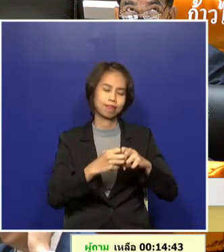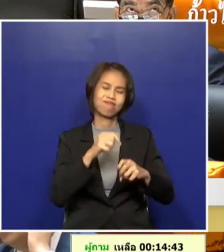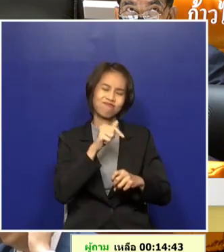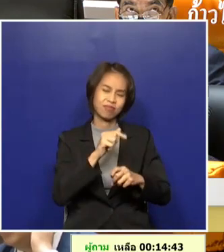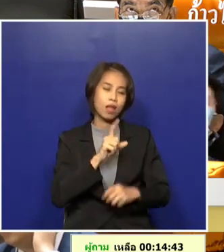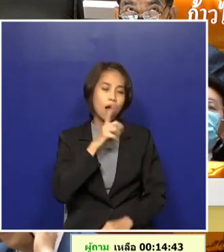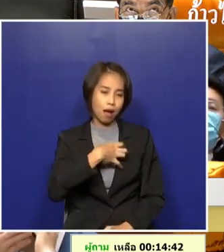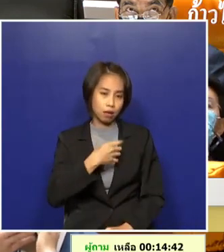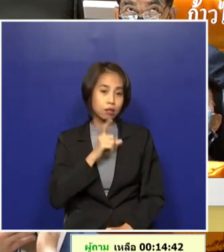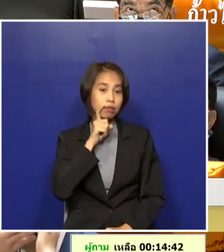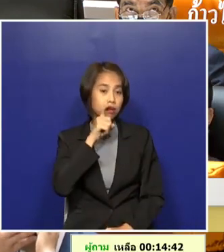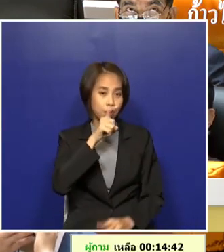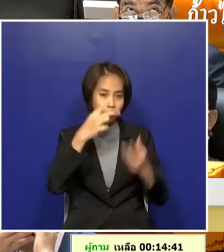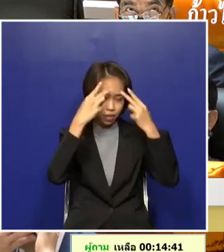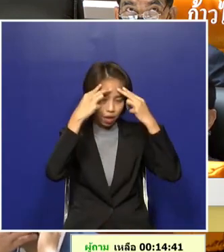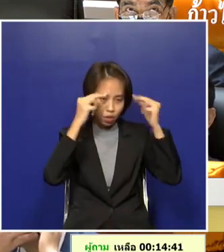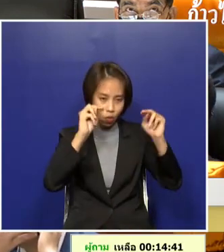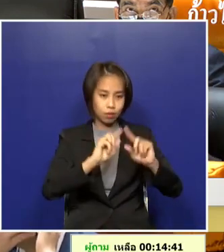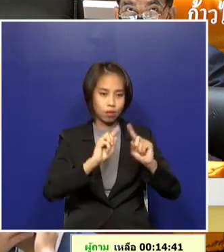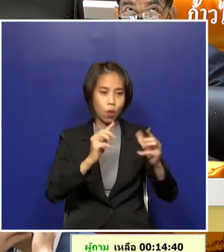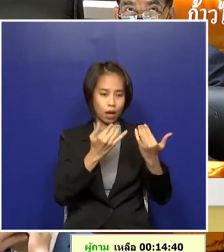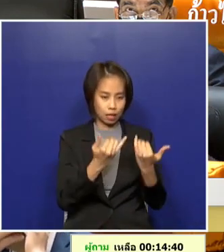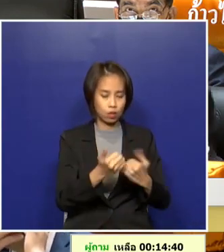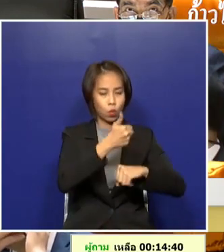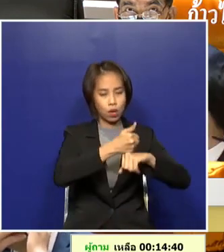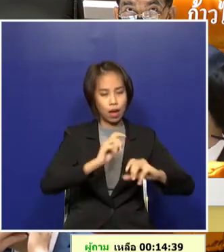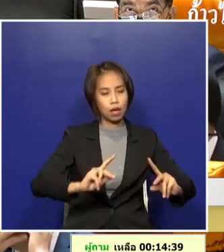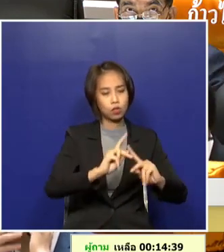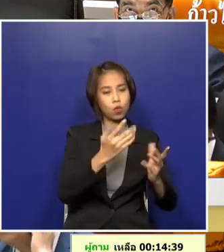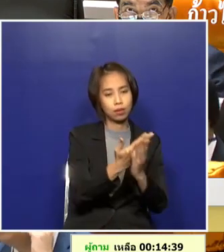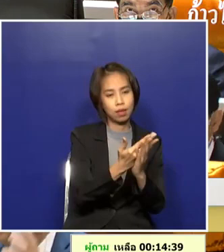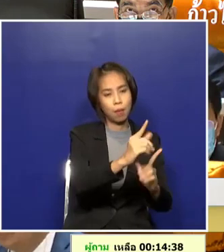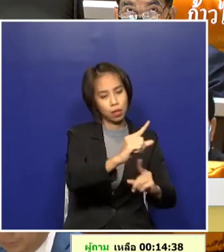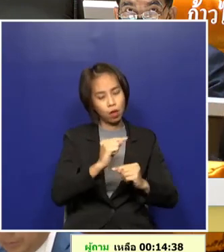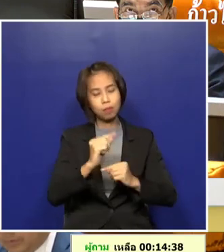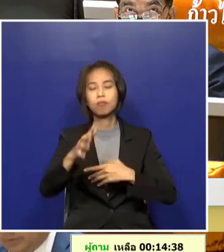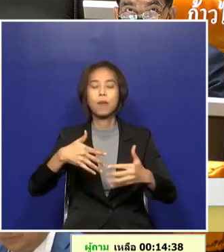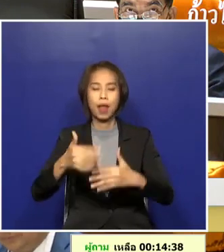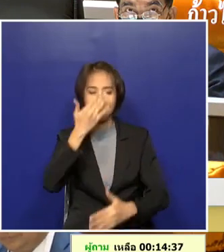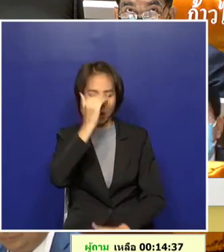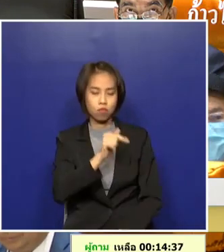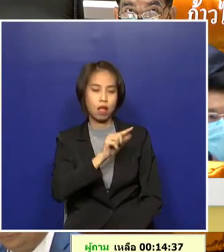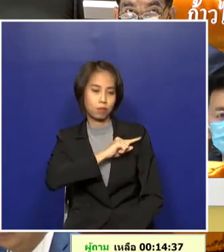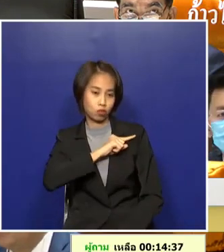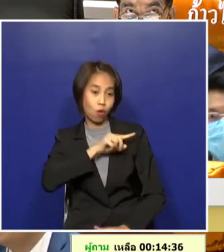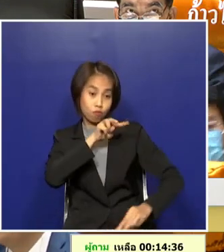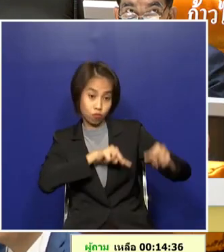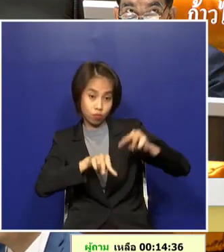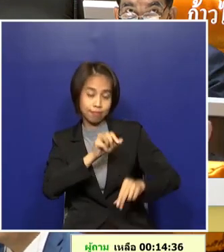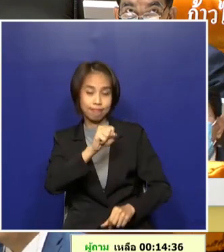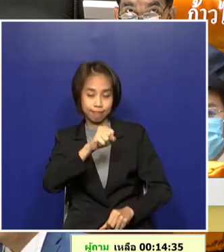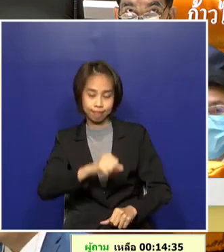กนะครับแต่ท่านรัฐมนตรีคลังมาตอบก็ไม่เป็นไรครับก็เข้าใจว่าท่านดูแลรับผิดชอบอยู่นะครับซึ่